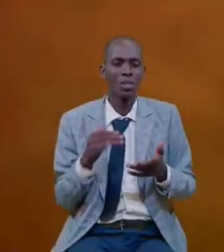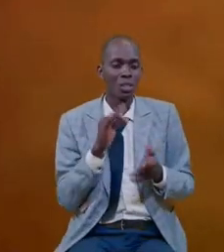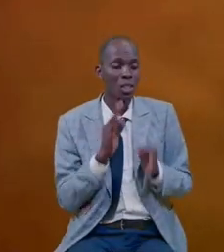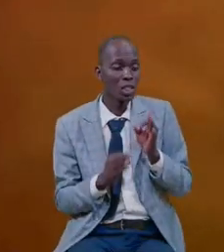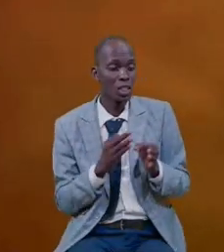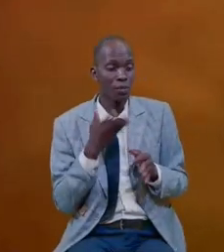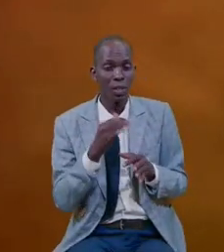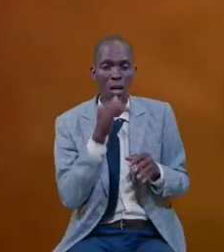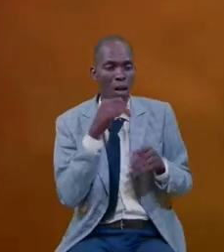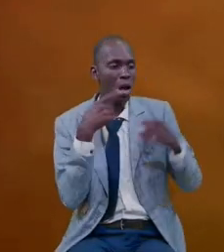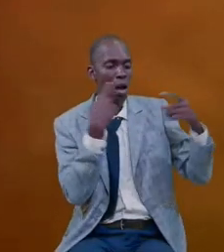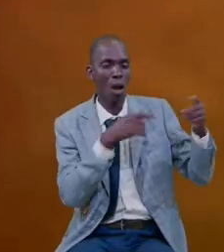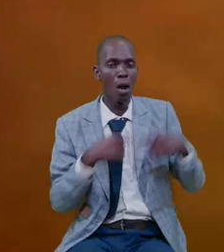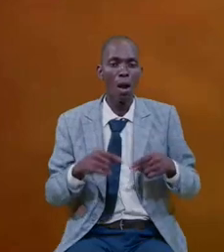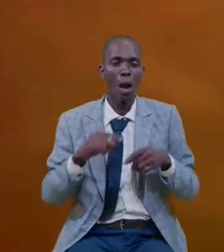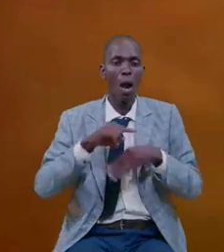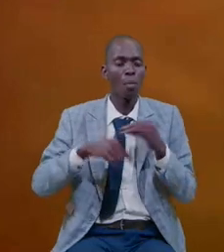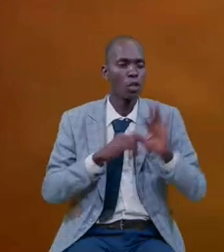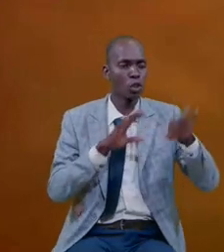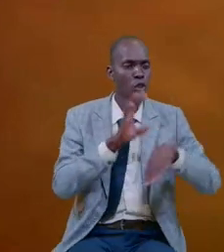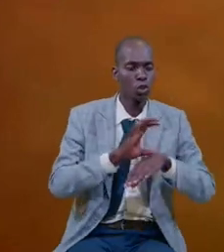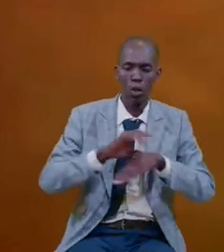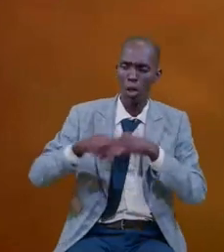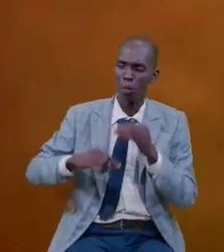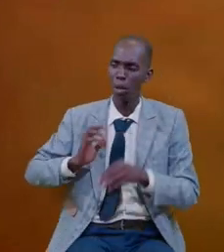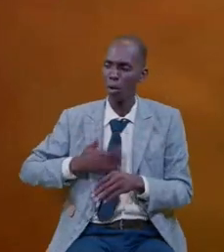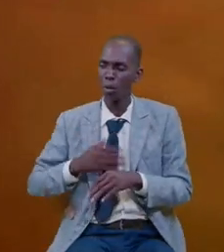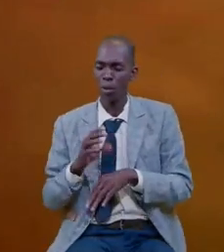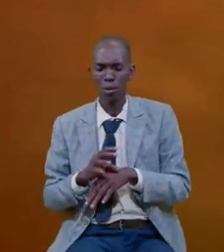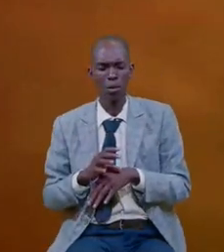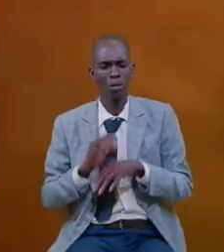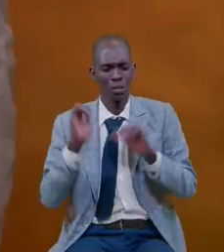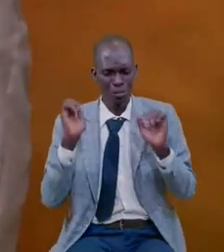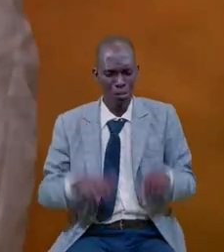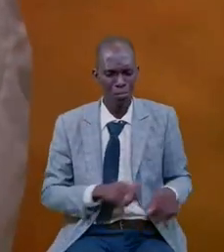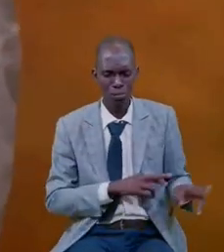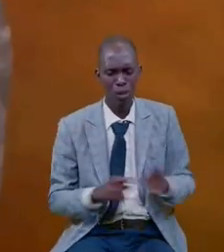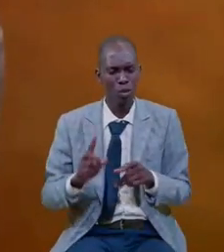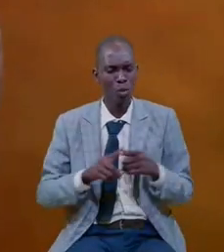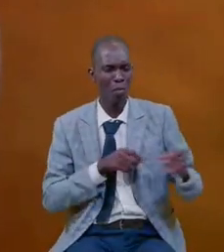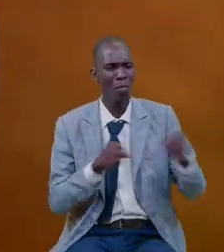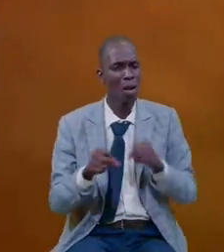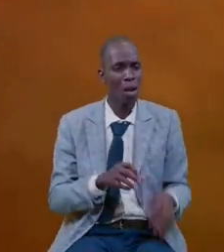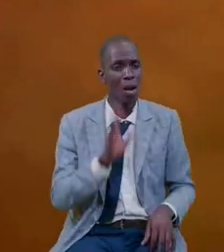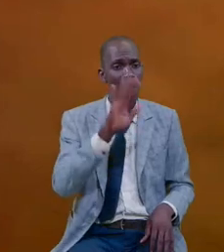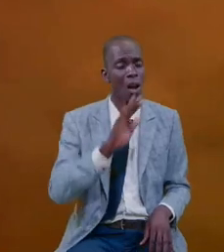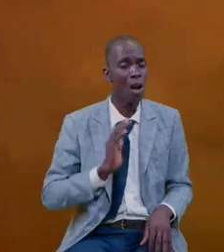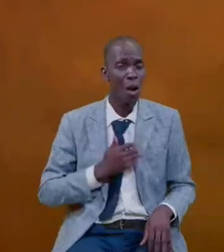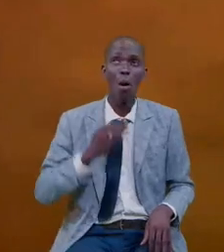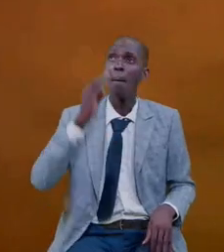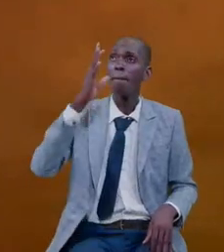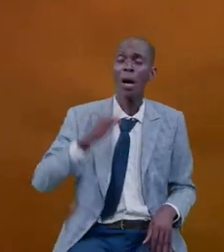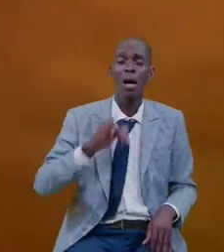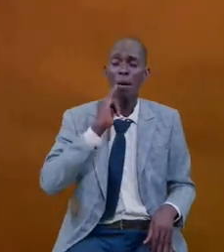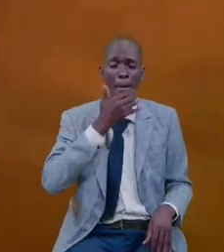au sujet de votre église et notre église, ils peuvent se battre, ils peuvent dire que notre pasteur est le meilleur dans le